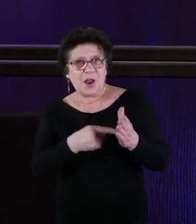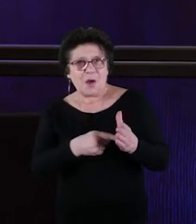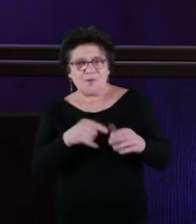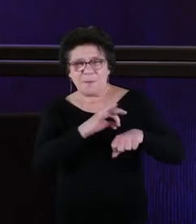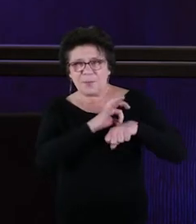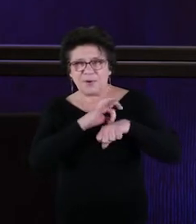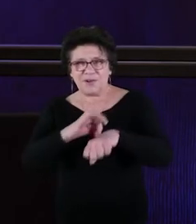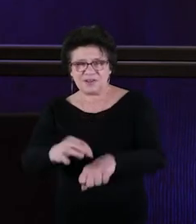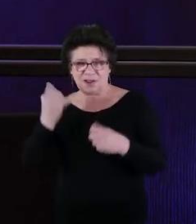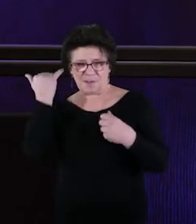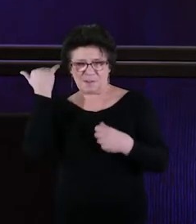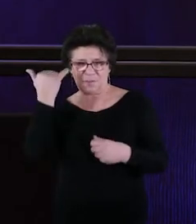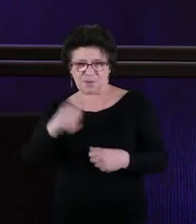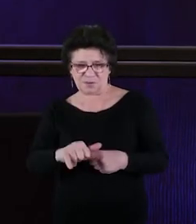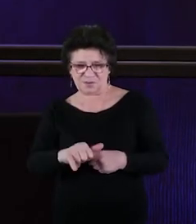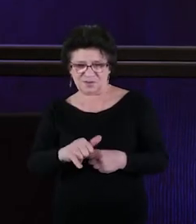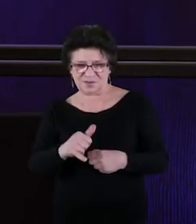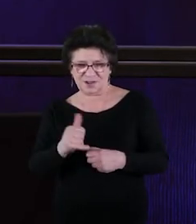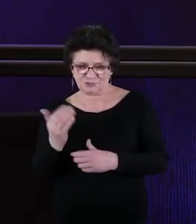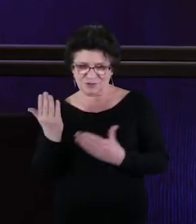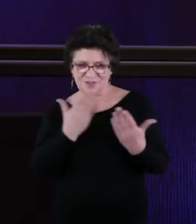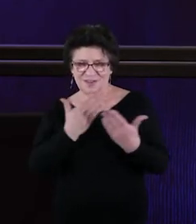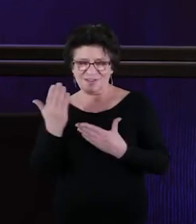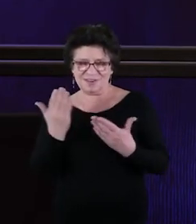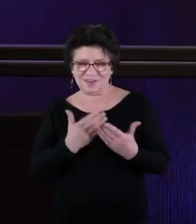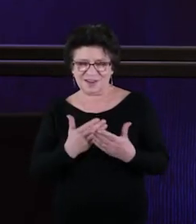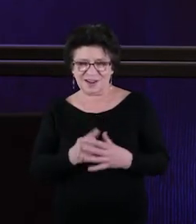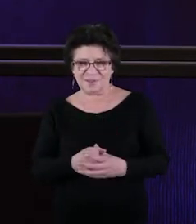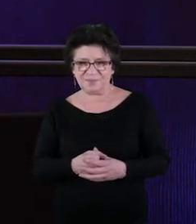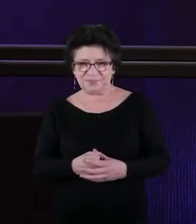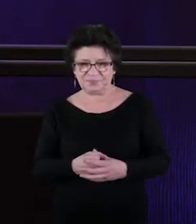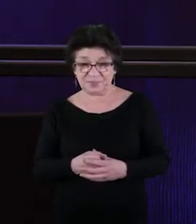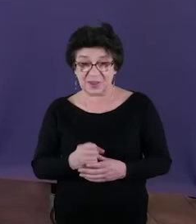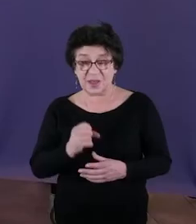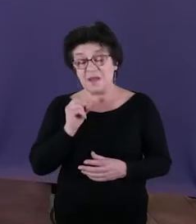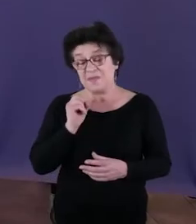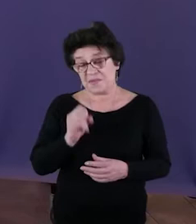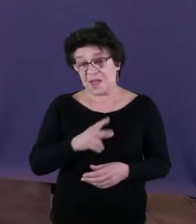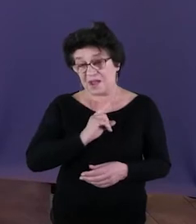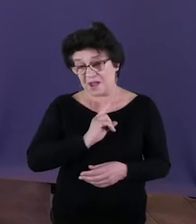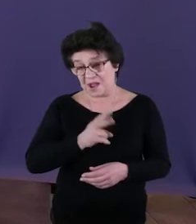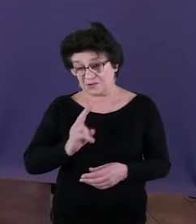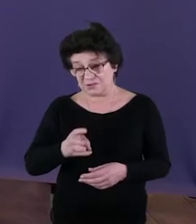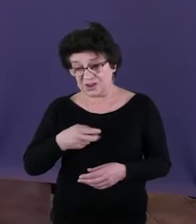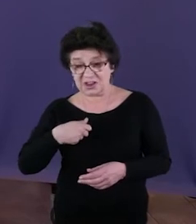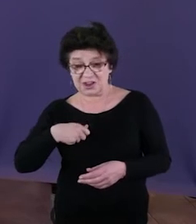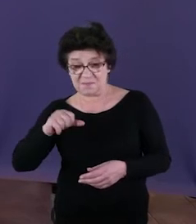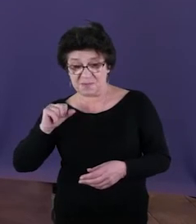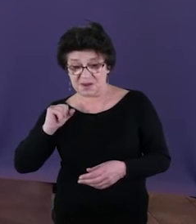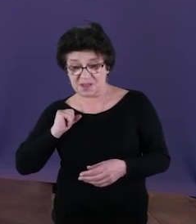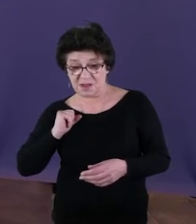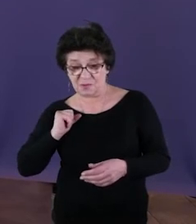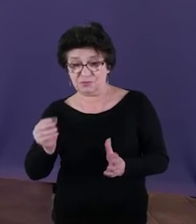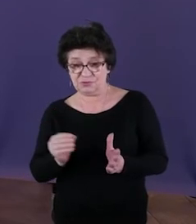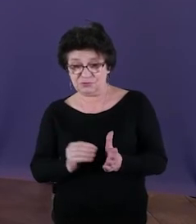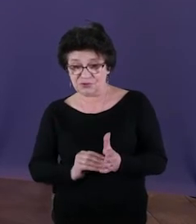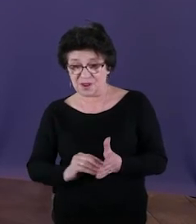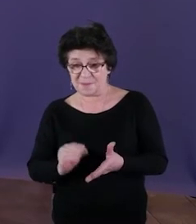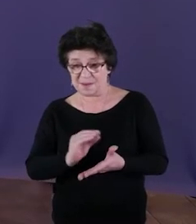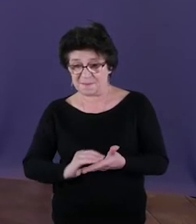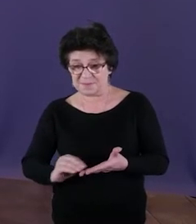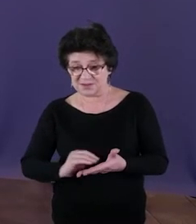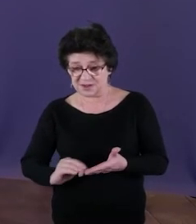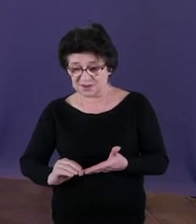czytelnika i tak się tak się kryminał konstruuje to znaczy że mamy kilka